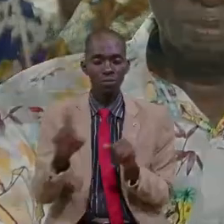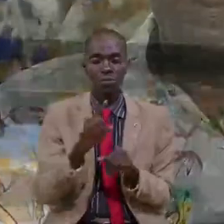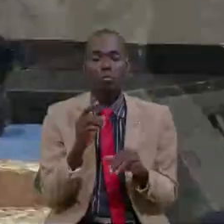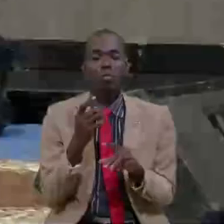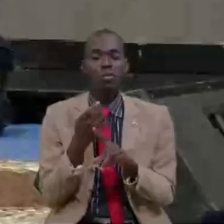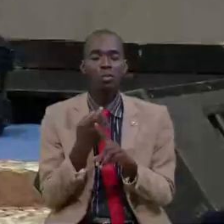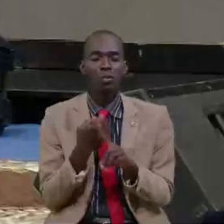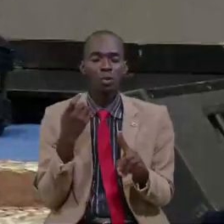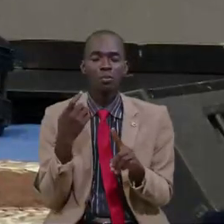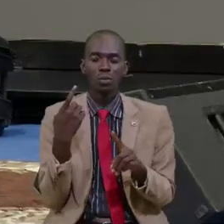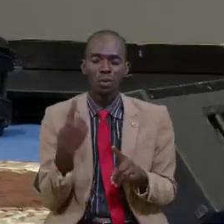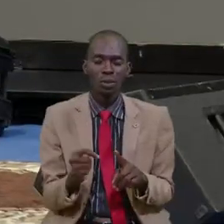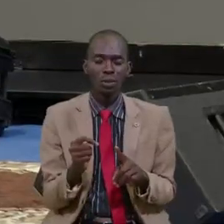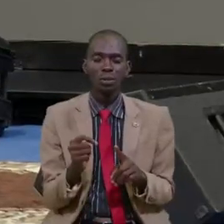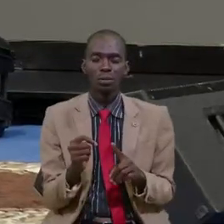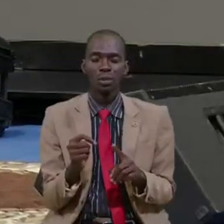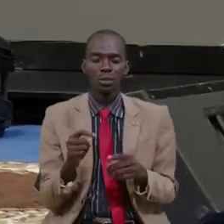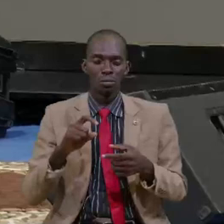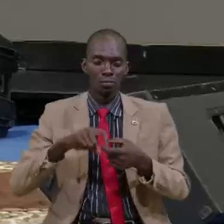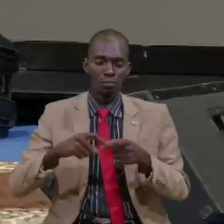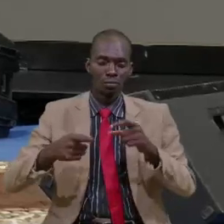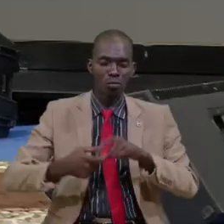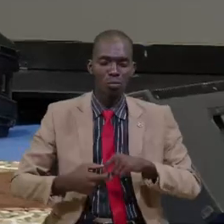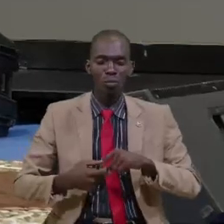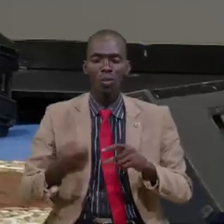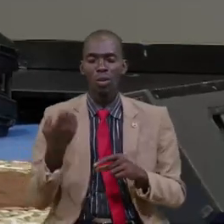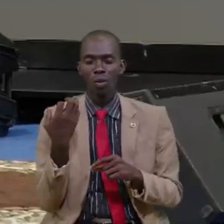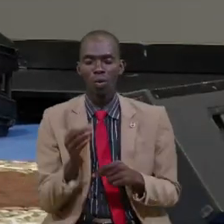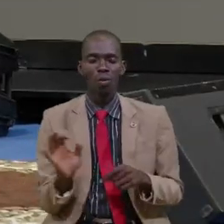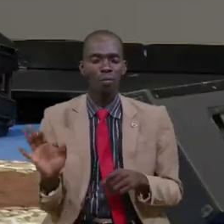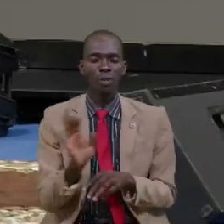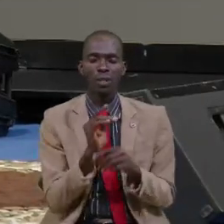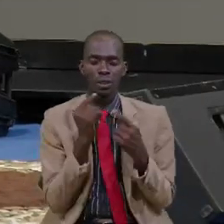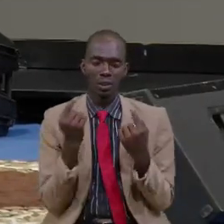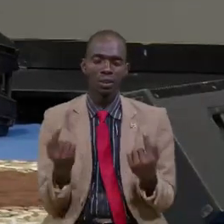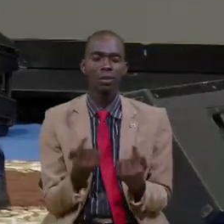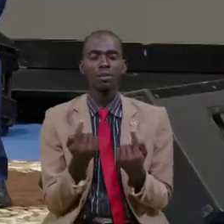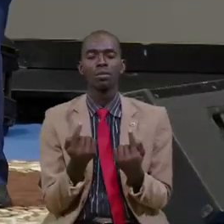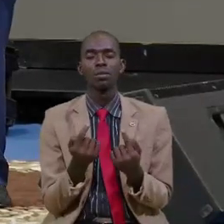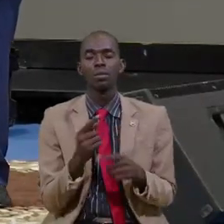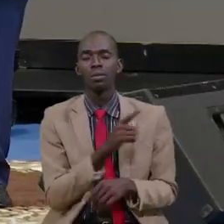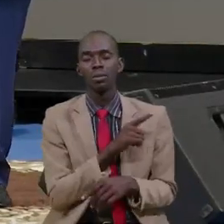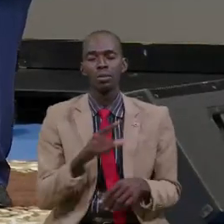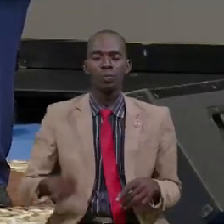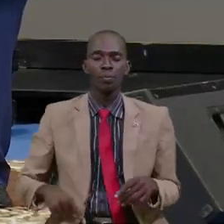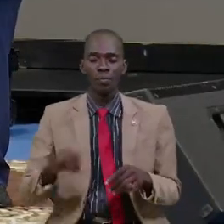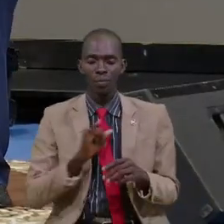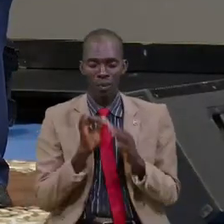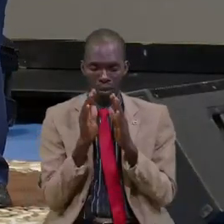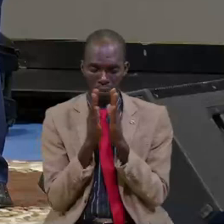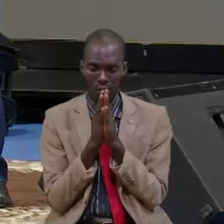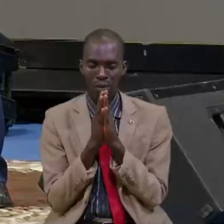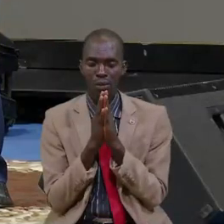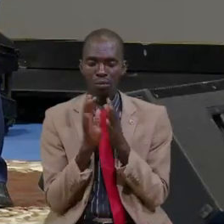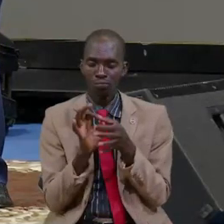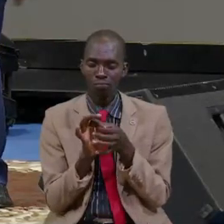Affranchis chacun des cordes, des chaînes de leur péché. Seigneur, je